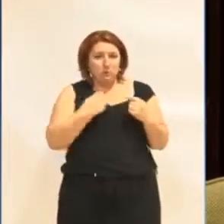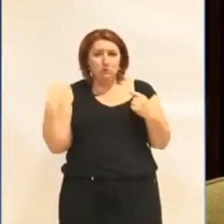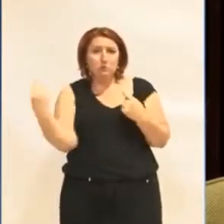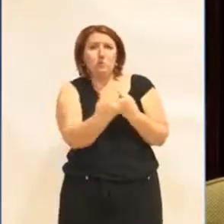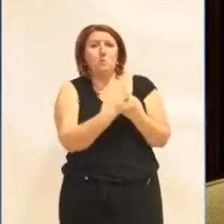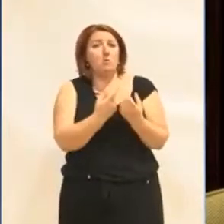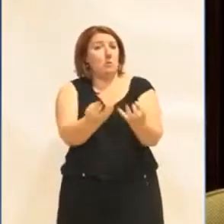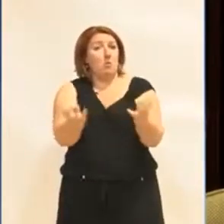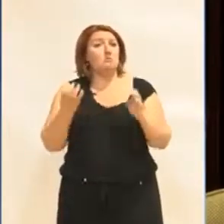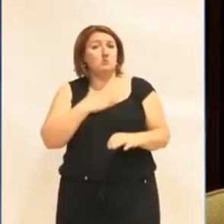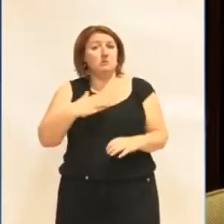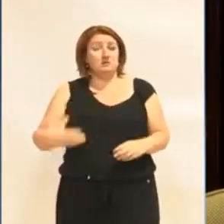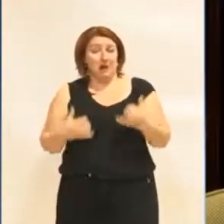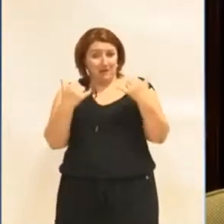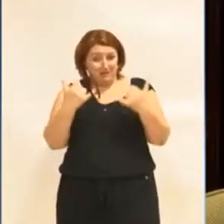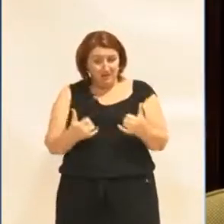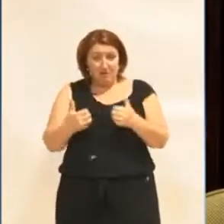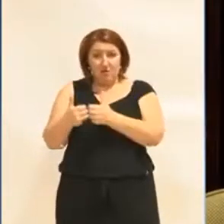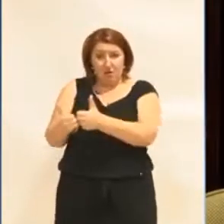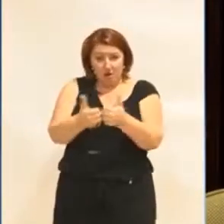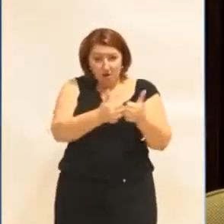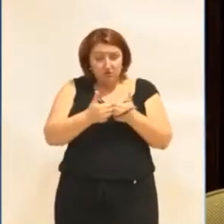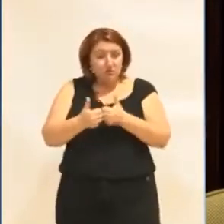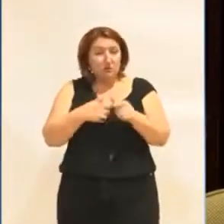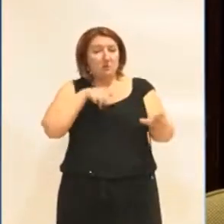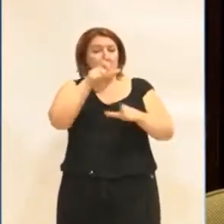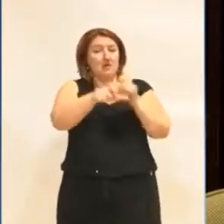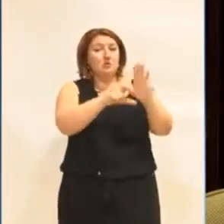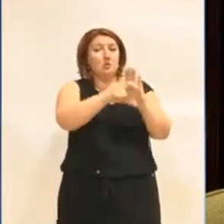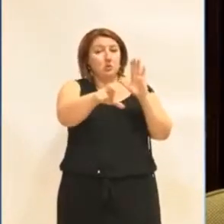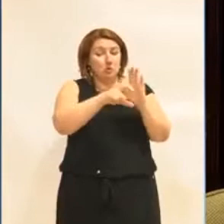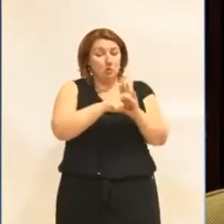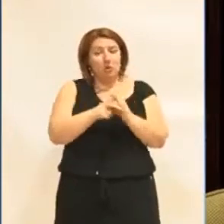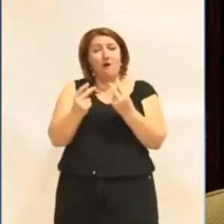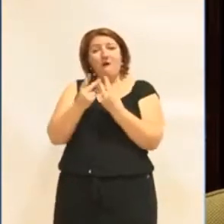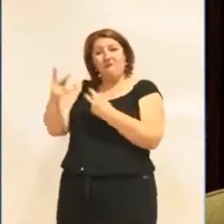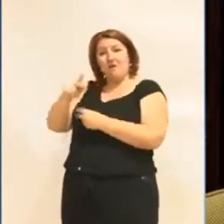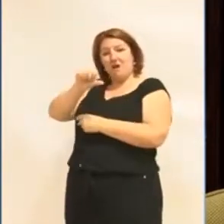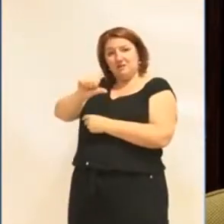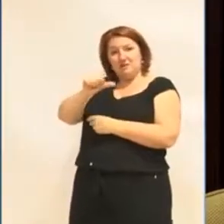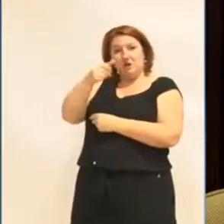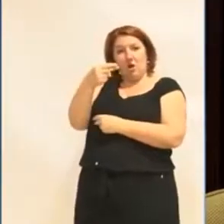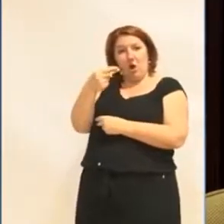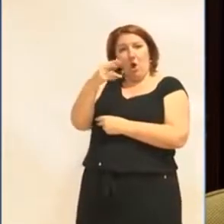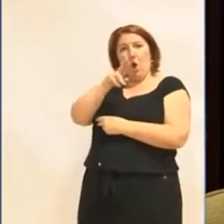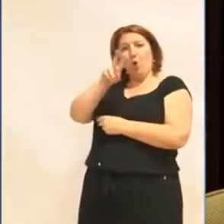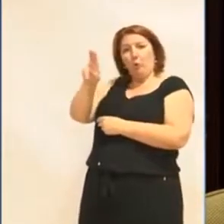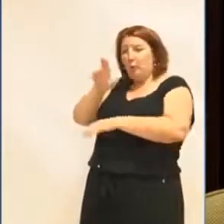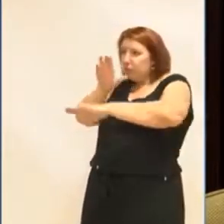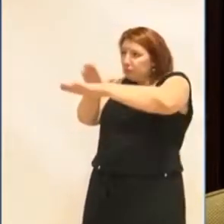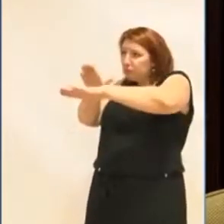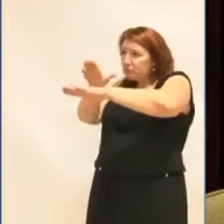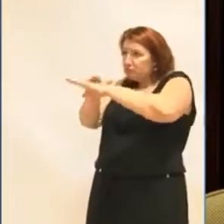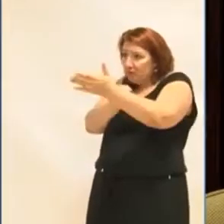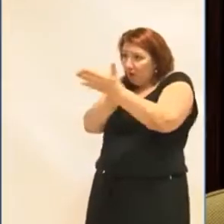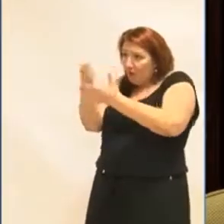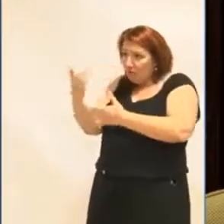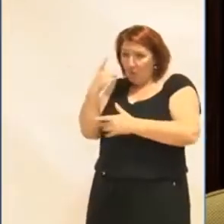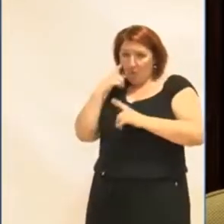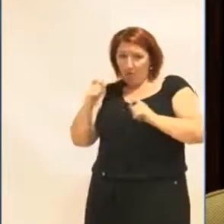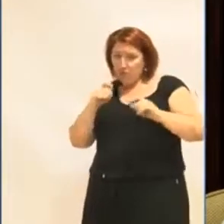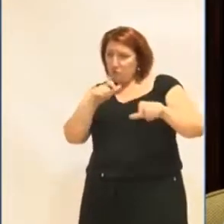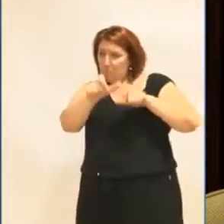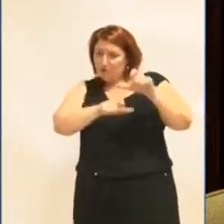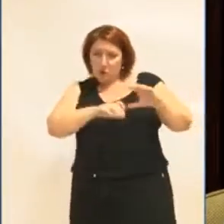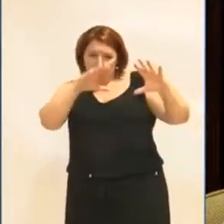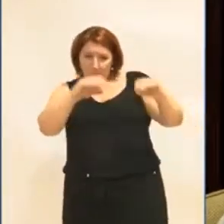du Conseil, de porter ensemble la parole des Grenoblois auprès de Landru, en signalant qu'il y a un problème d'écoute des habitants